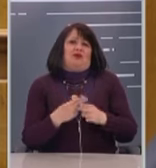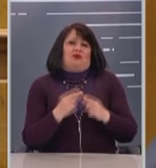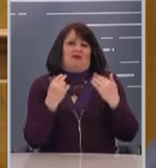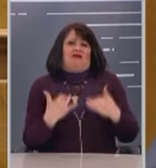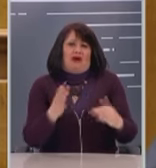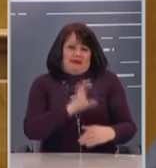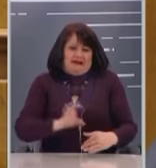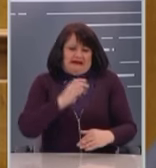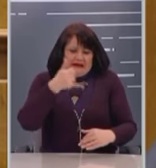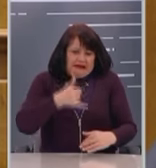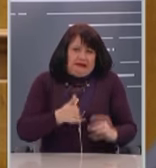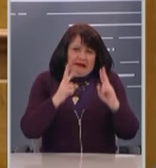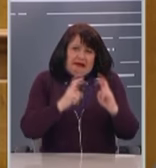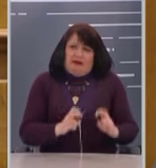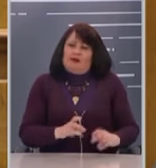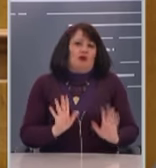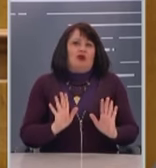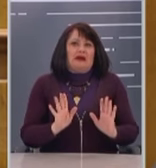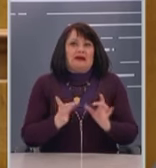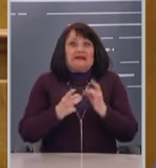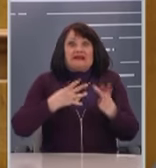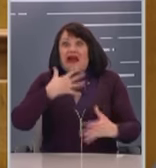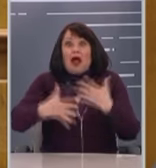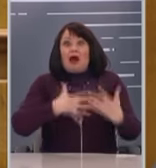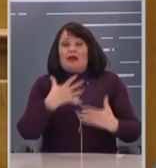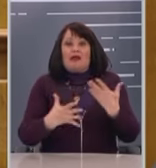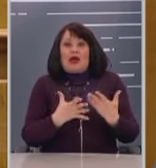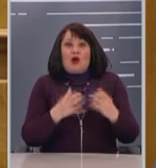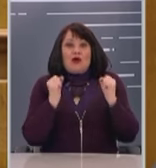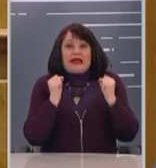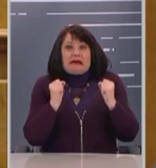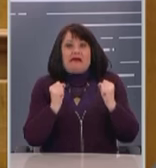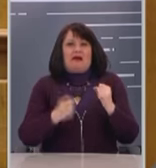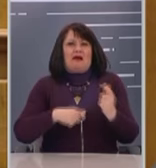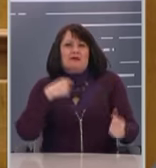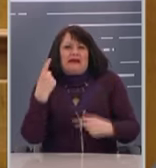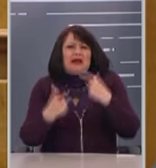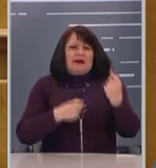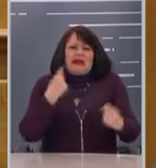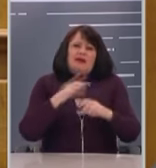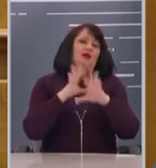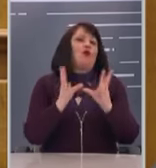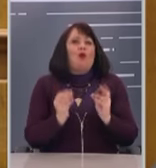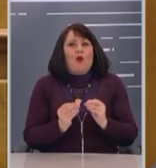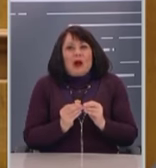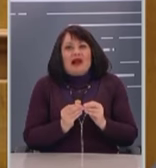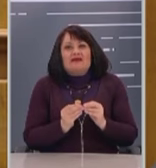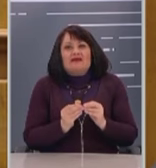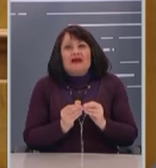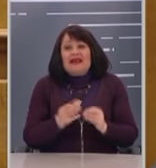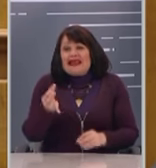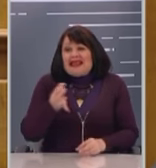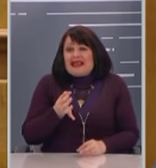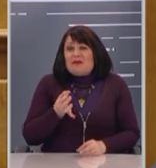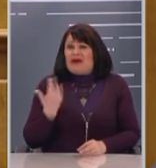Ελλήνων. Ότι τα τεράστια σκάνδαλα στον χώρο της υγείας αλλά και αλλού ήταν περίπου, πώς το είπε κάποιος